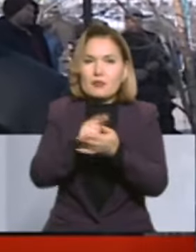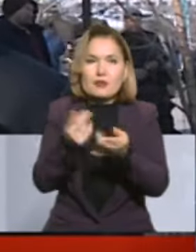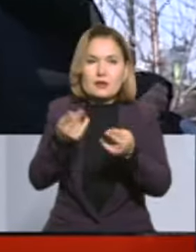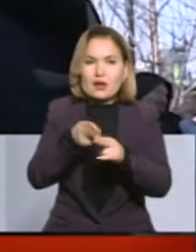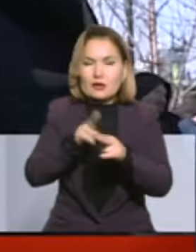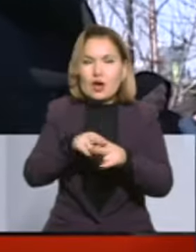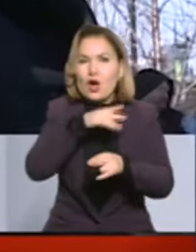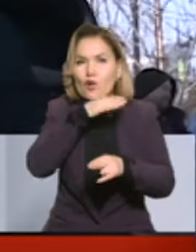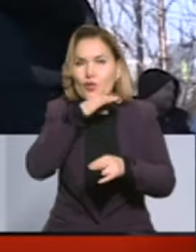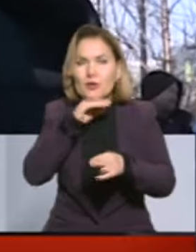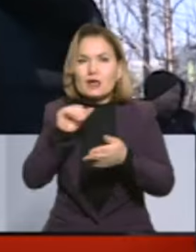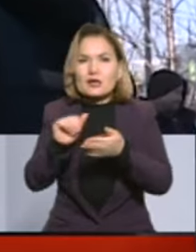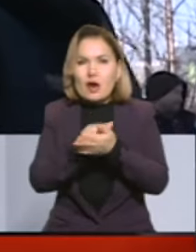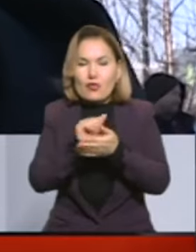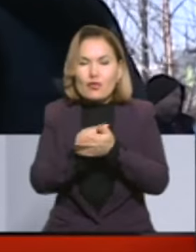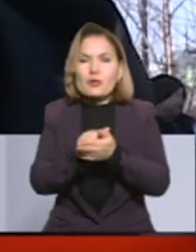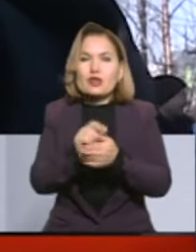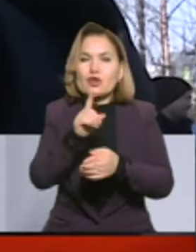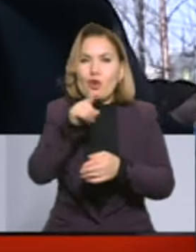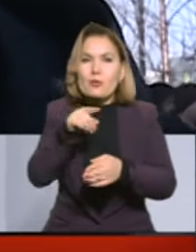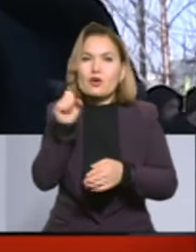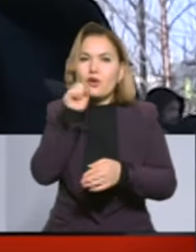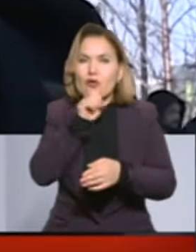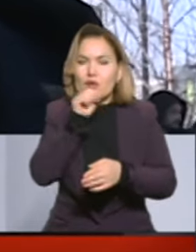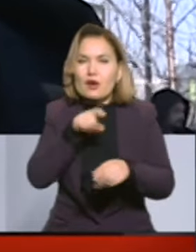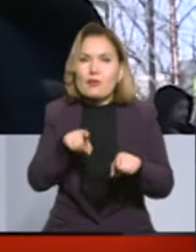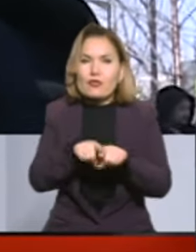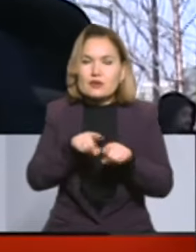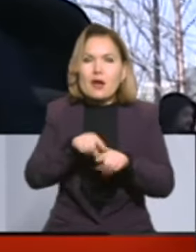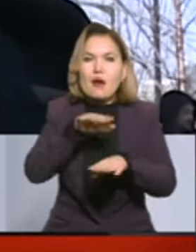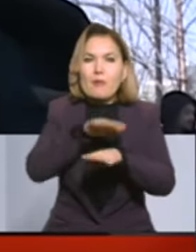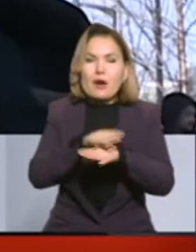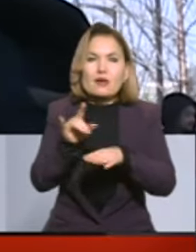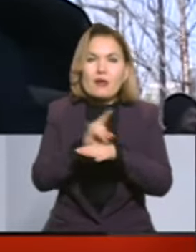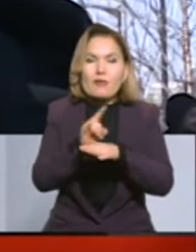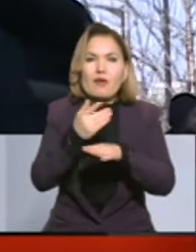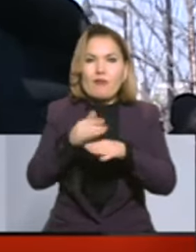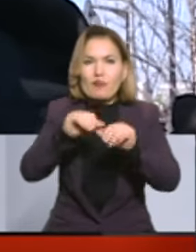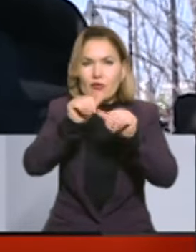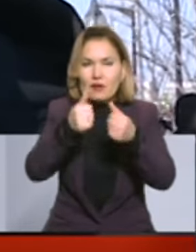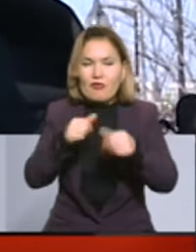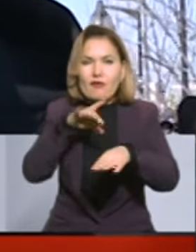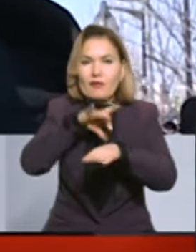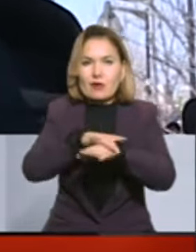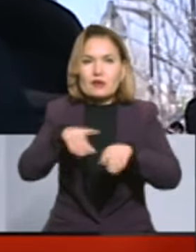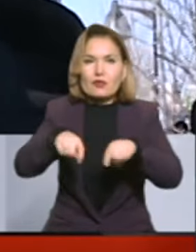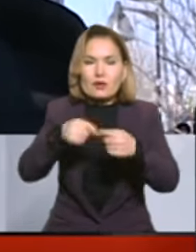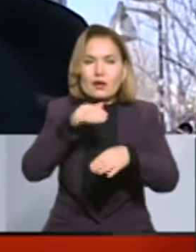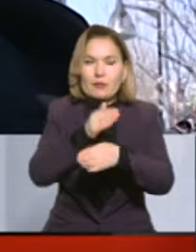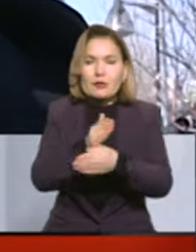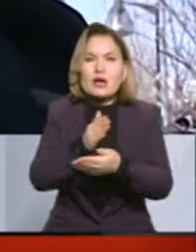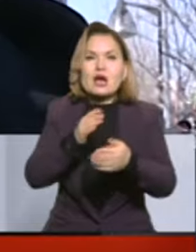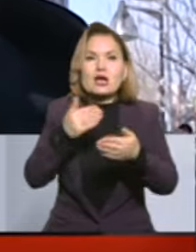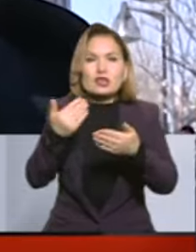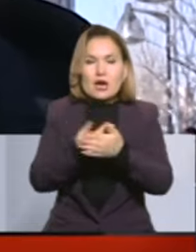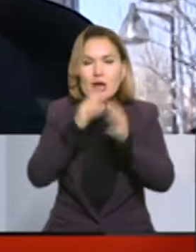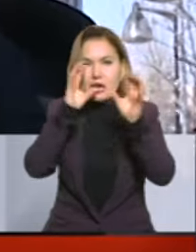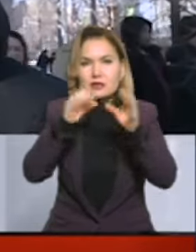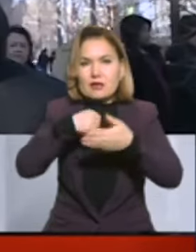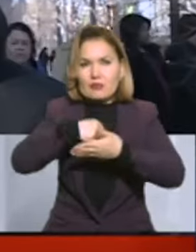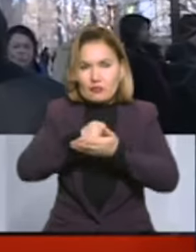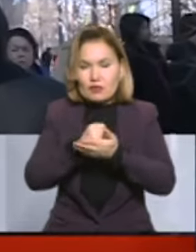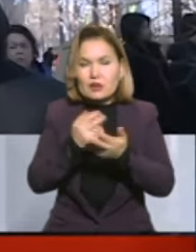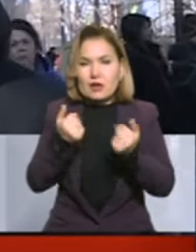документтерін ұрлап алып, елдің заңға қысатып жүргендер бар. Сондықтан ол дұрыс. Енді заң шықса, онда барлық несе